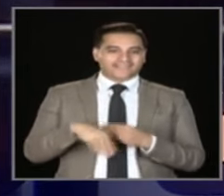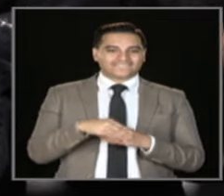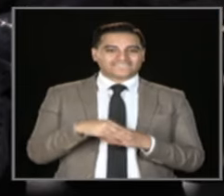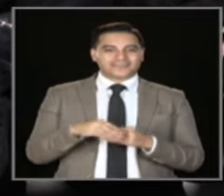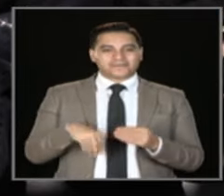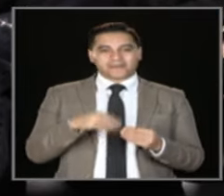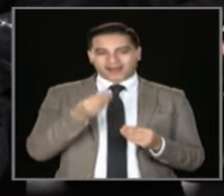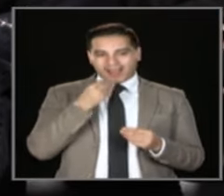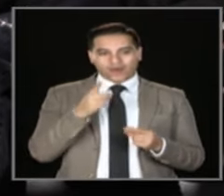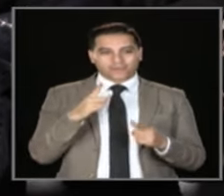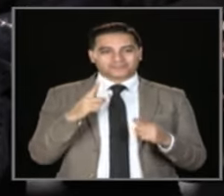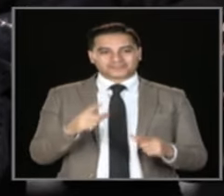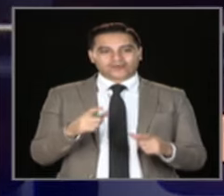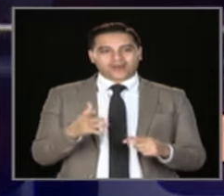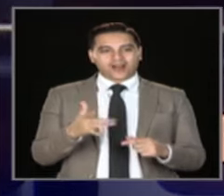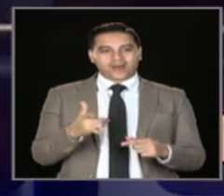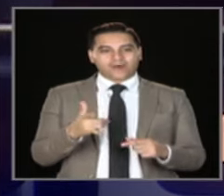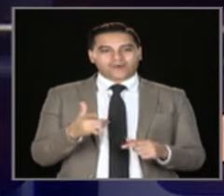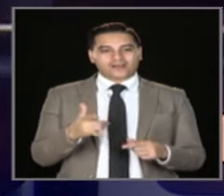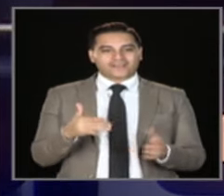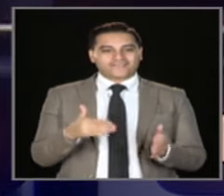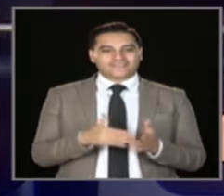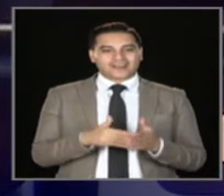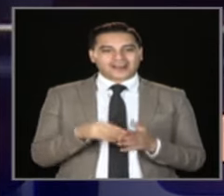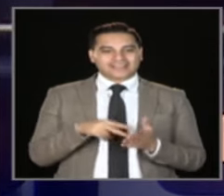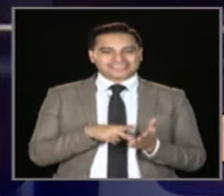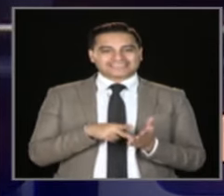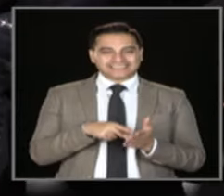سهرانين وهو مصور الساعه، مصور الحدث بقى، هو داخل كده واحده واحده